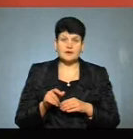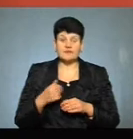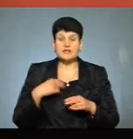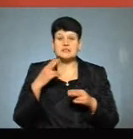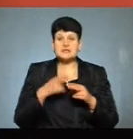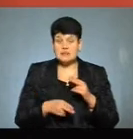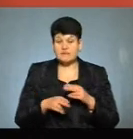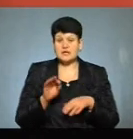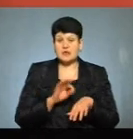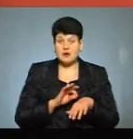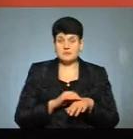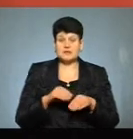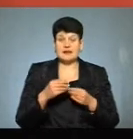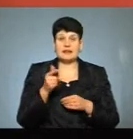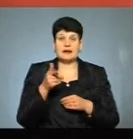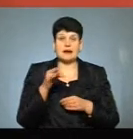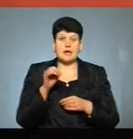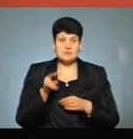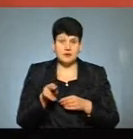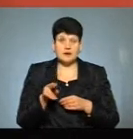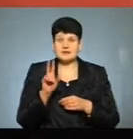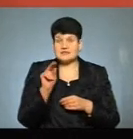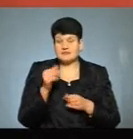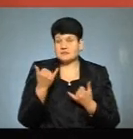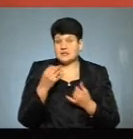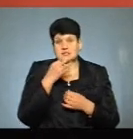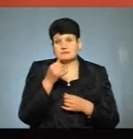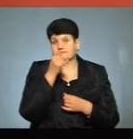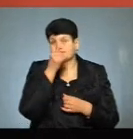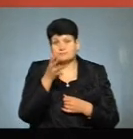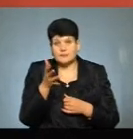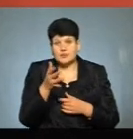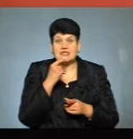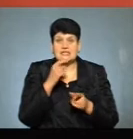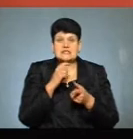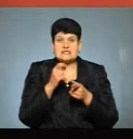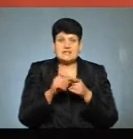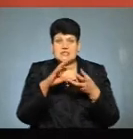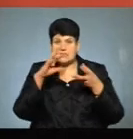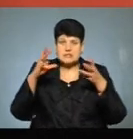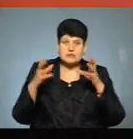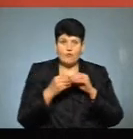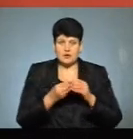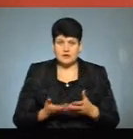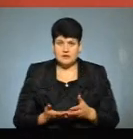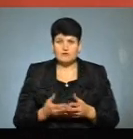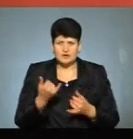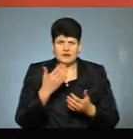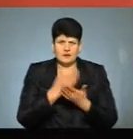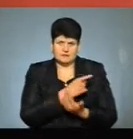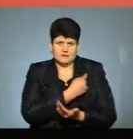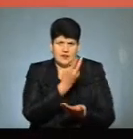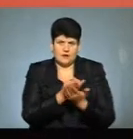кінцевий діагноз виставили грип. Але цифри вам зараз назвати не можу, тому що тільки звітність зводиться з районів. Вони перебувають на стаціонарному